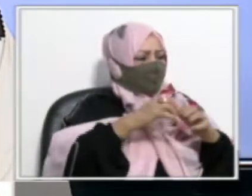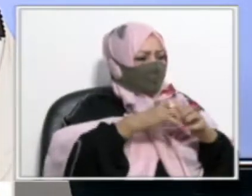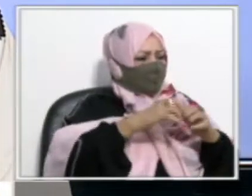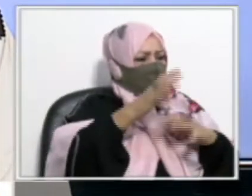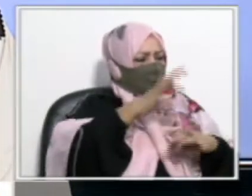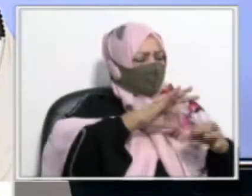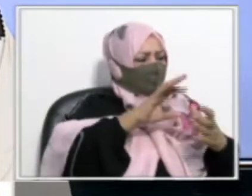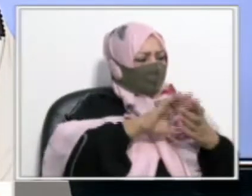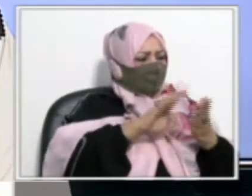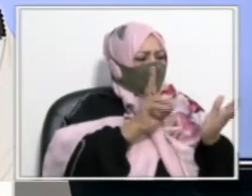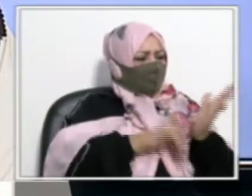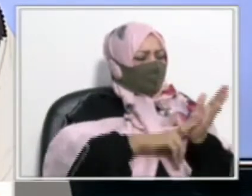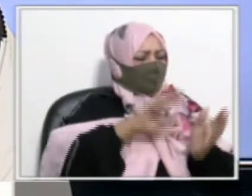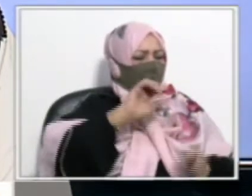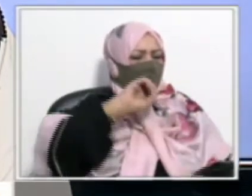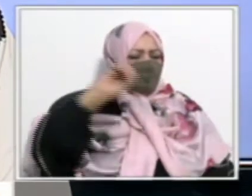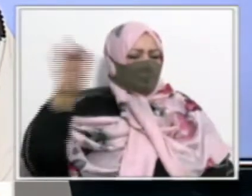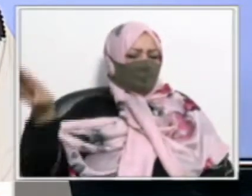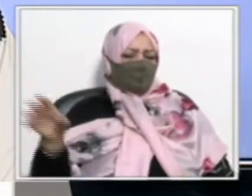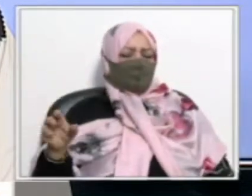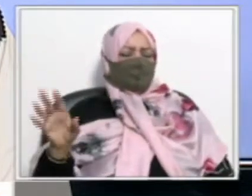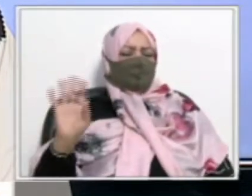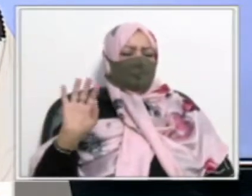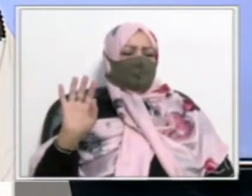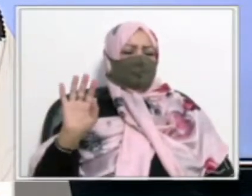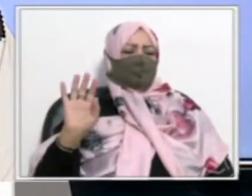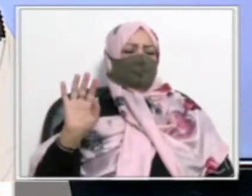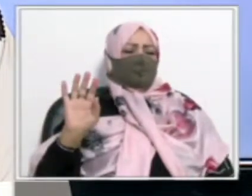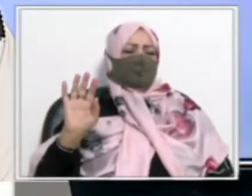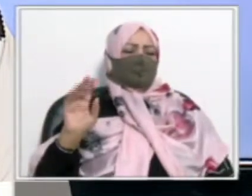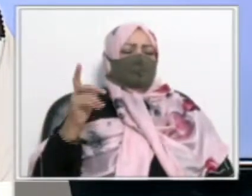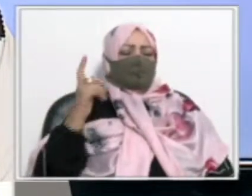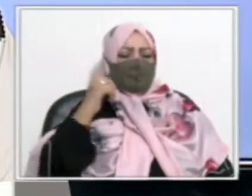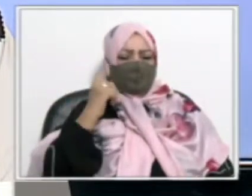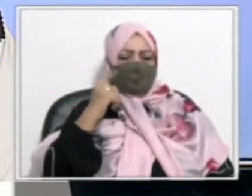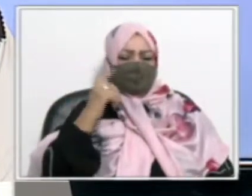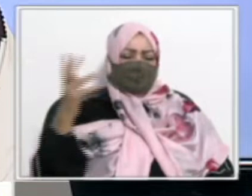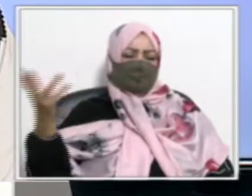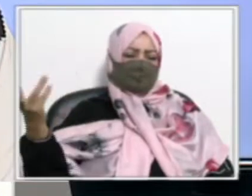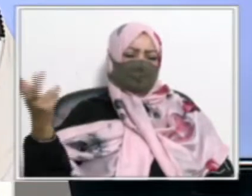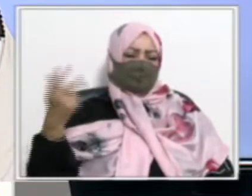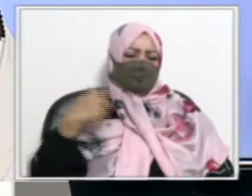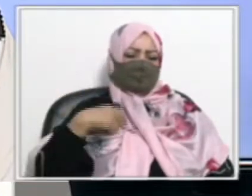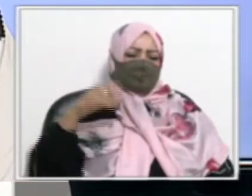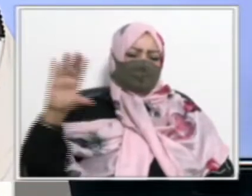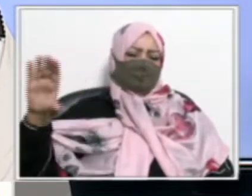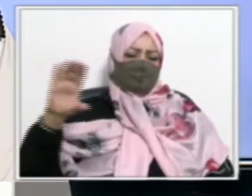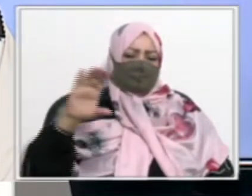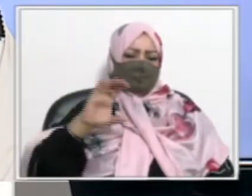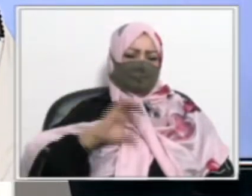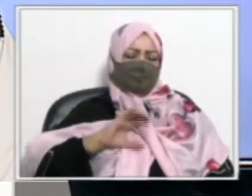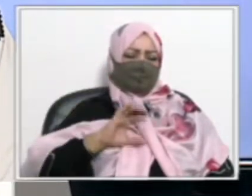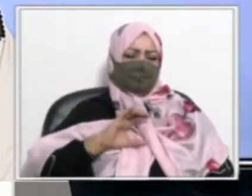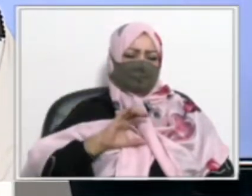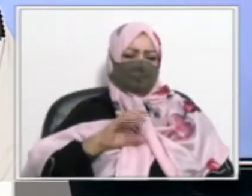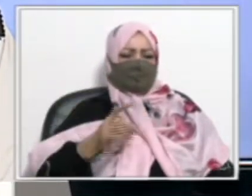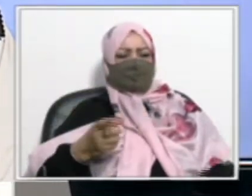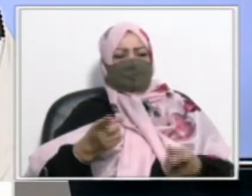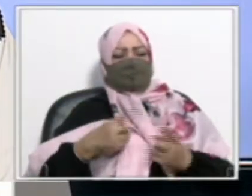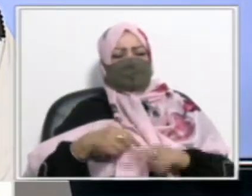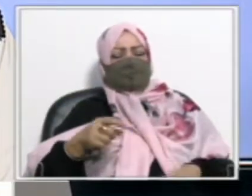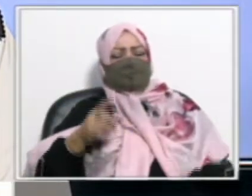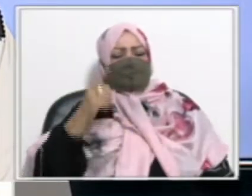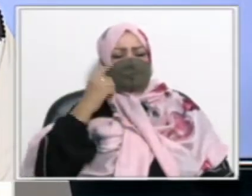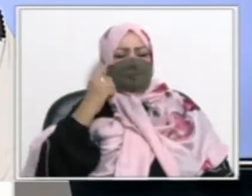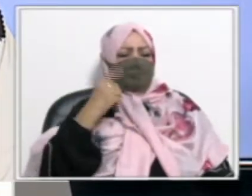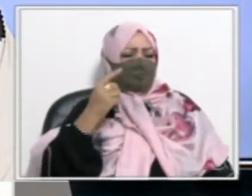أحيانا ولا توجد بضاعة. هذا أخبرني بها شخص هكذا فعل، لا توجد بضاعة حقيقة. لما يقولك أنت خلاص المعرض